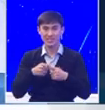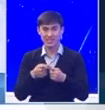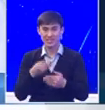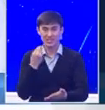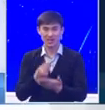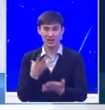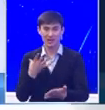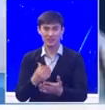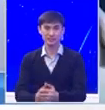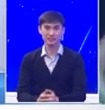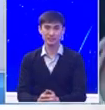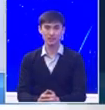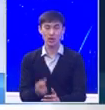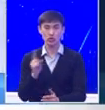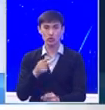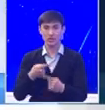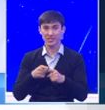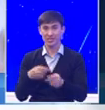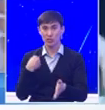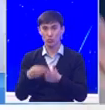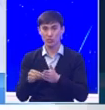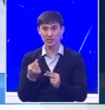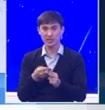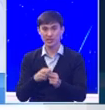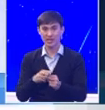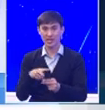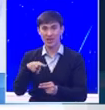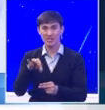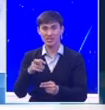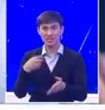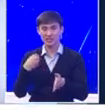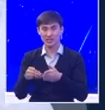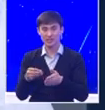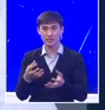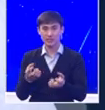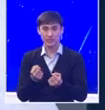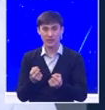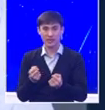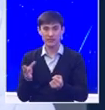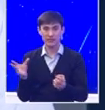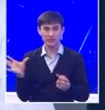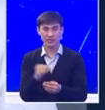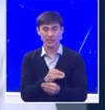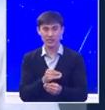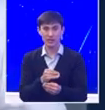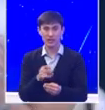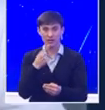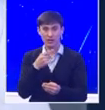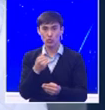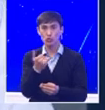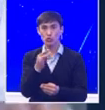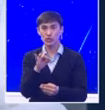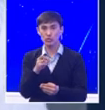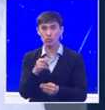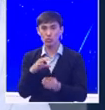дорогая. Чтобы технику купить, это надо лизинг взять. Это нужно, вот все же сейчас мы говорим, чтобы утильсбор